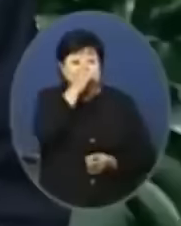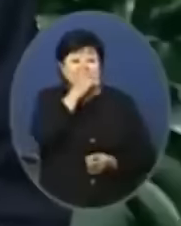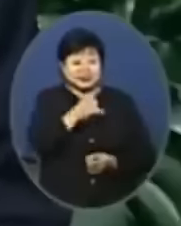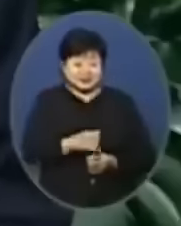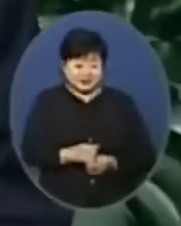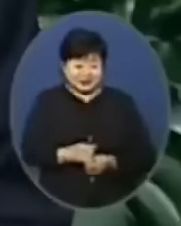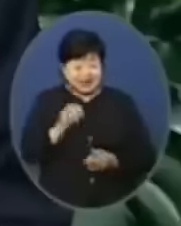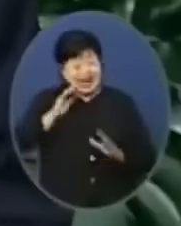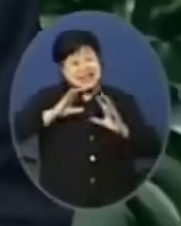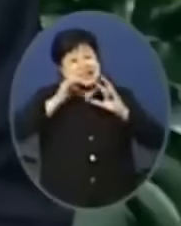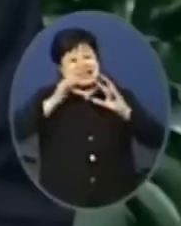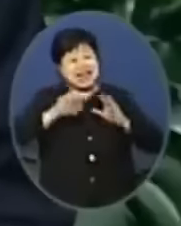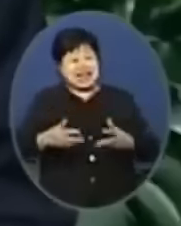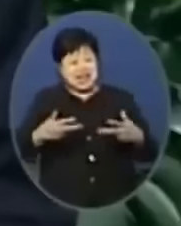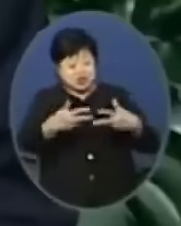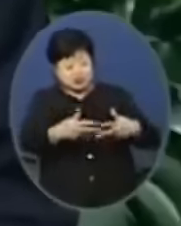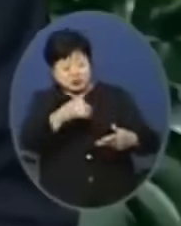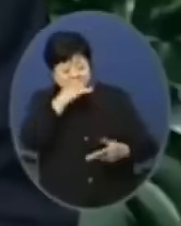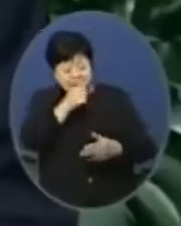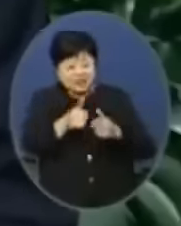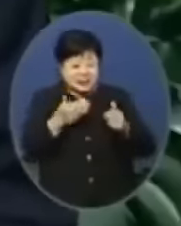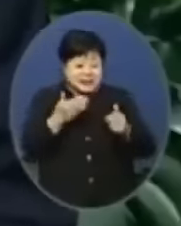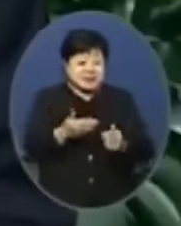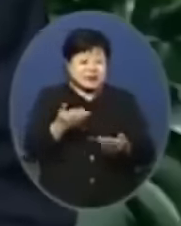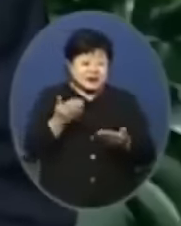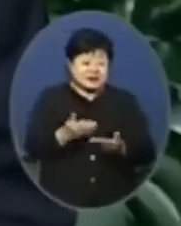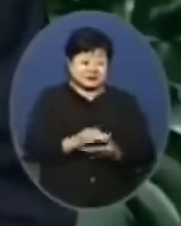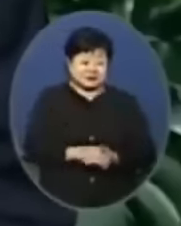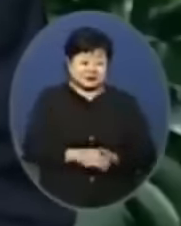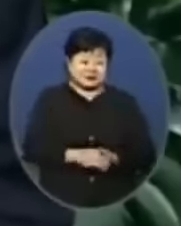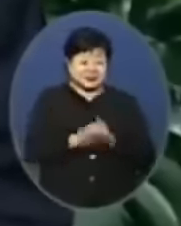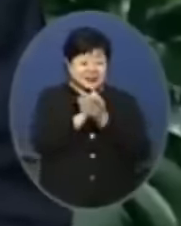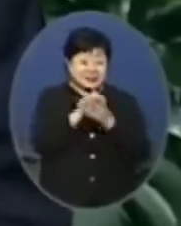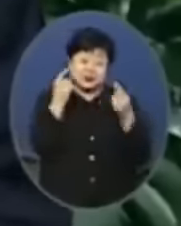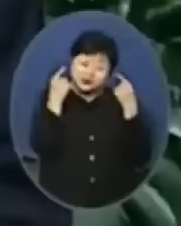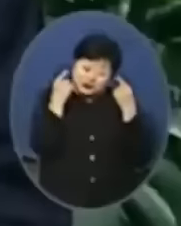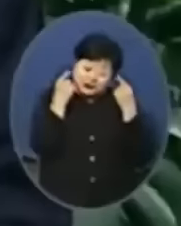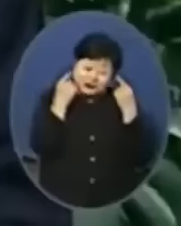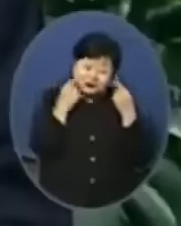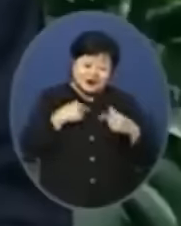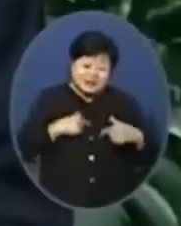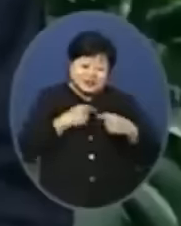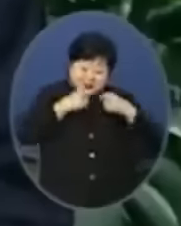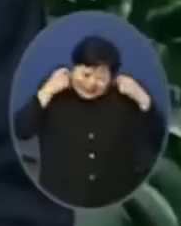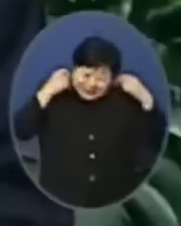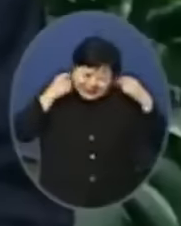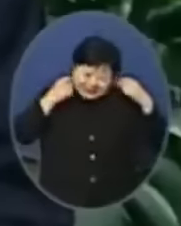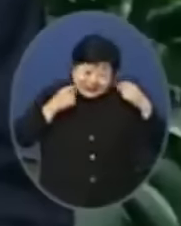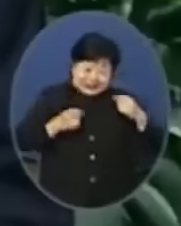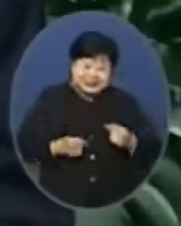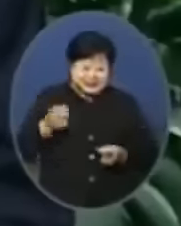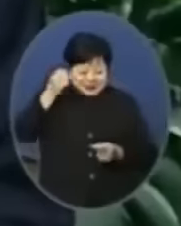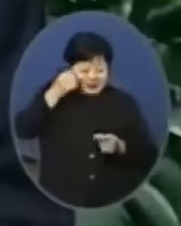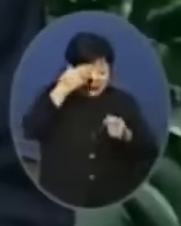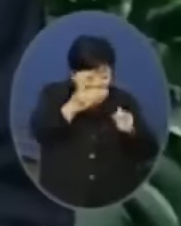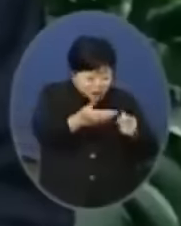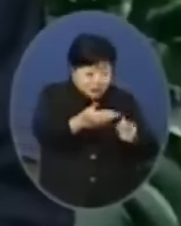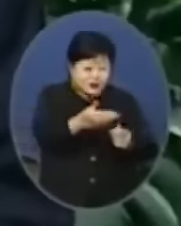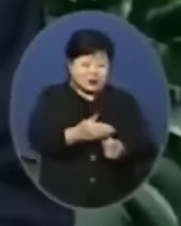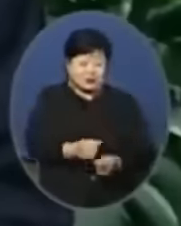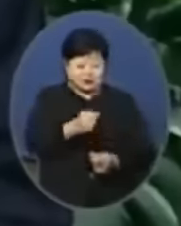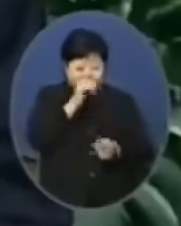천국 파스포트인 것입니다. 우리 하나님이 여러분이 그 기도를 들어서 기쁘고 즐겁게 성령을 역사해